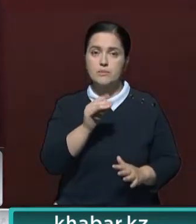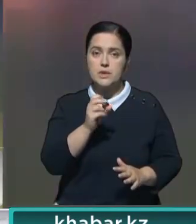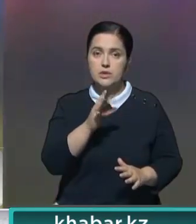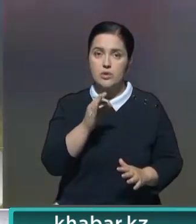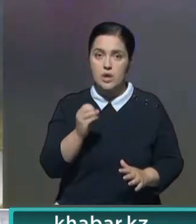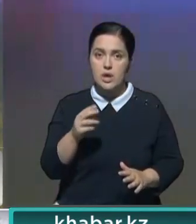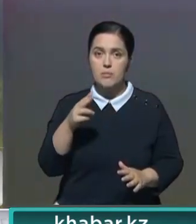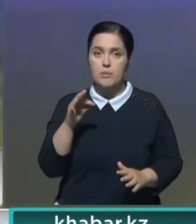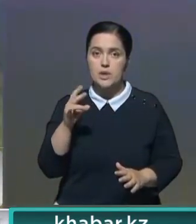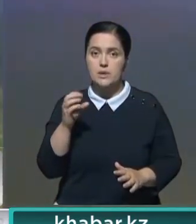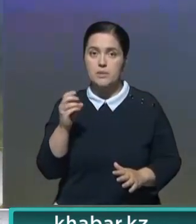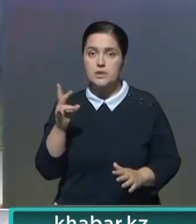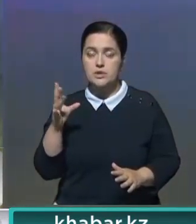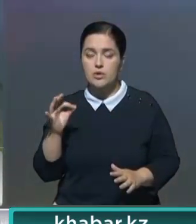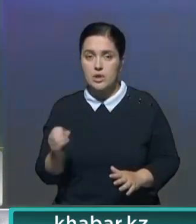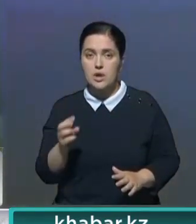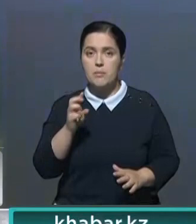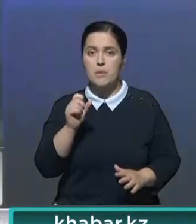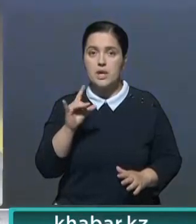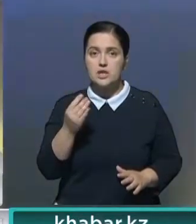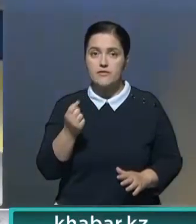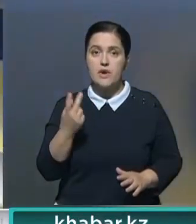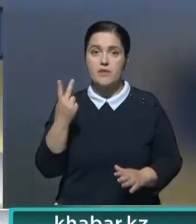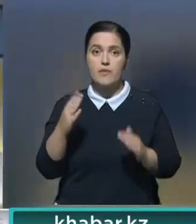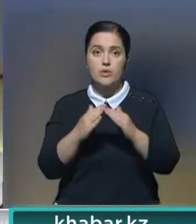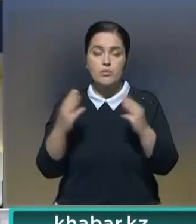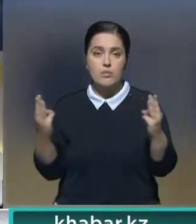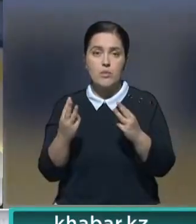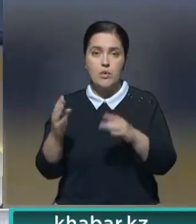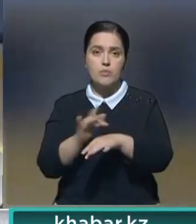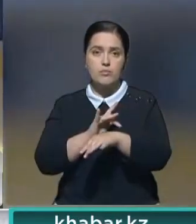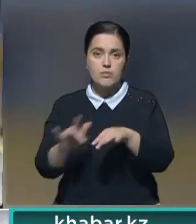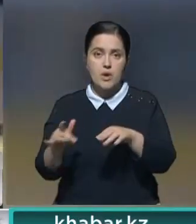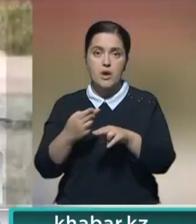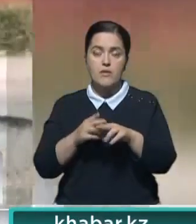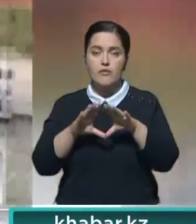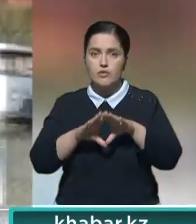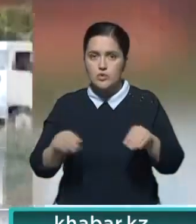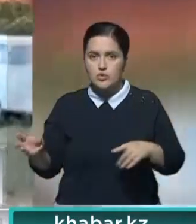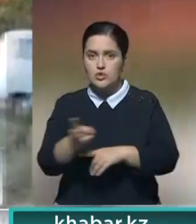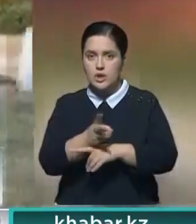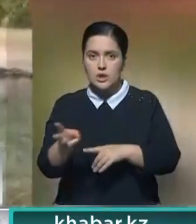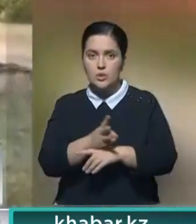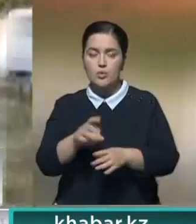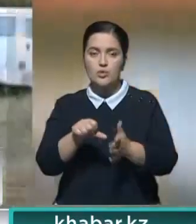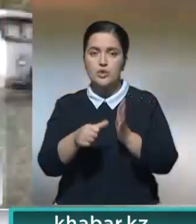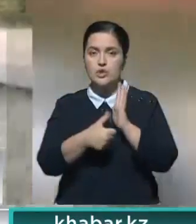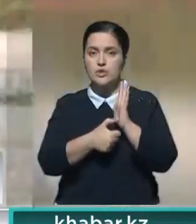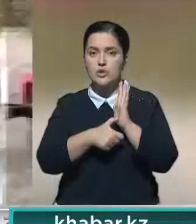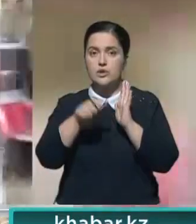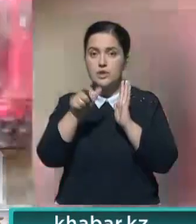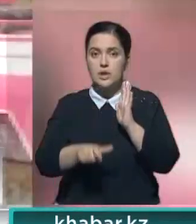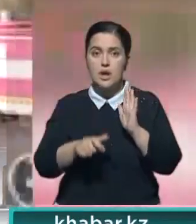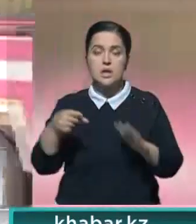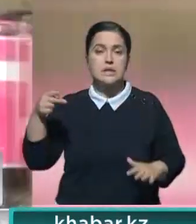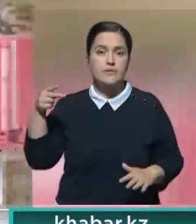поднебесное и барышевка в последнем сгорели два жилых дома и одна хос постройка всего в тушении участвуют свыше 600 человек